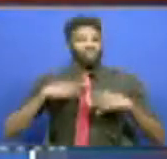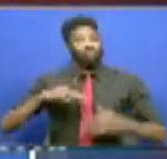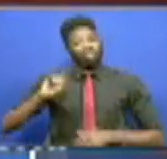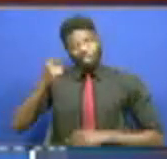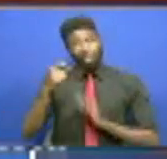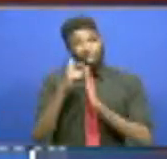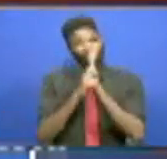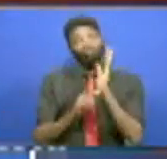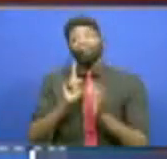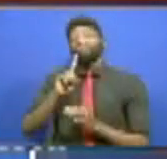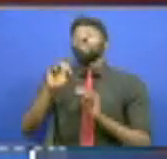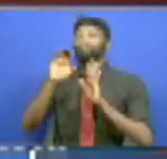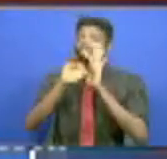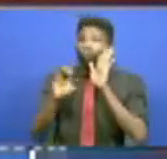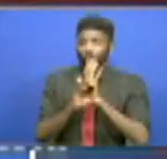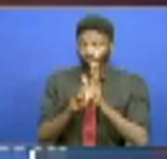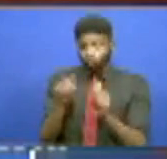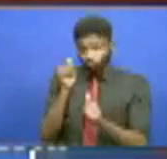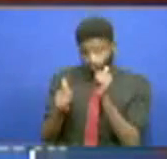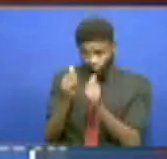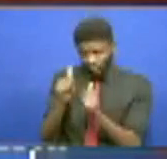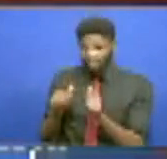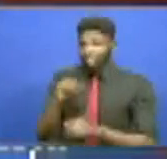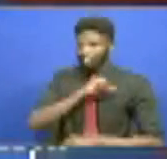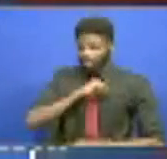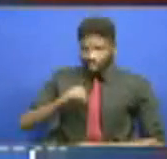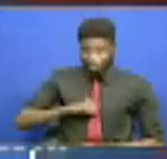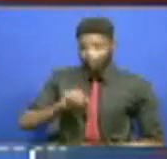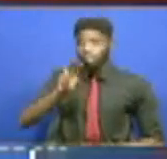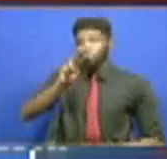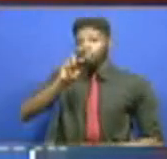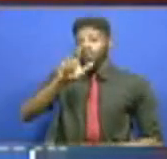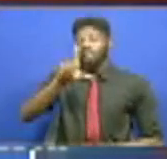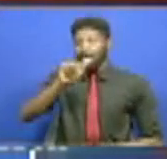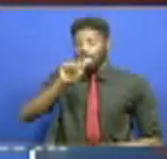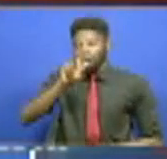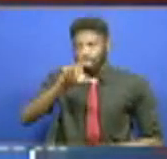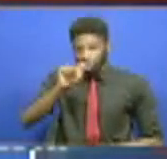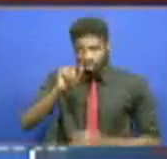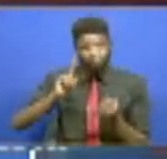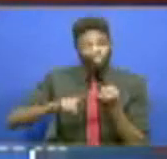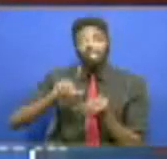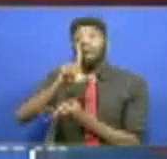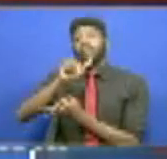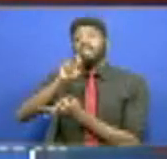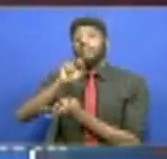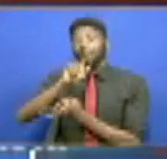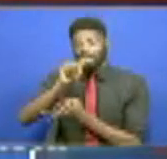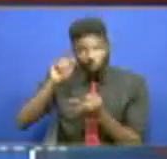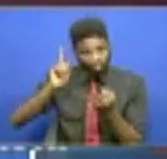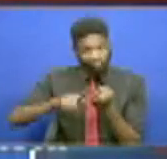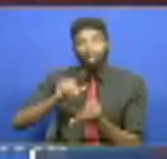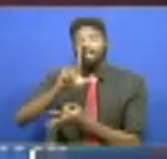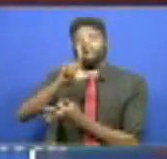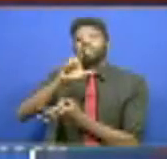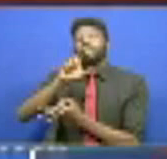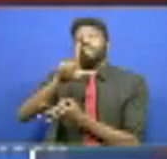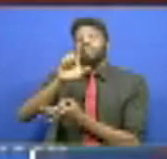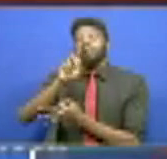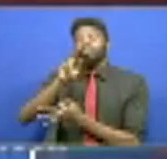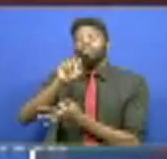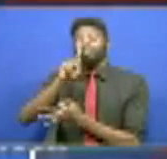was donated to Senator Malala, Senator Langat, Senator Lelegwe to come and exercise on the floor of this